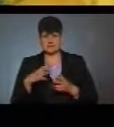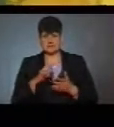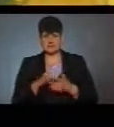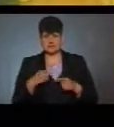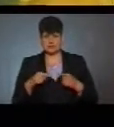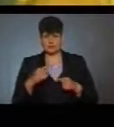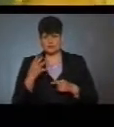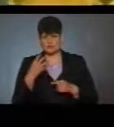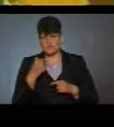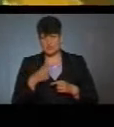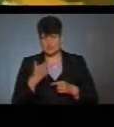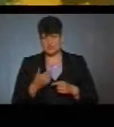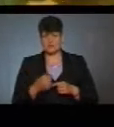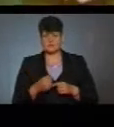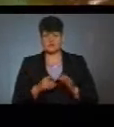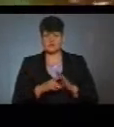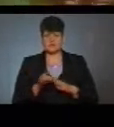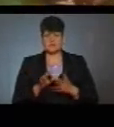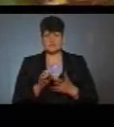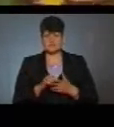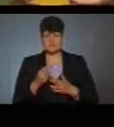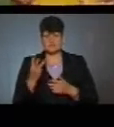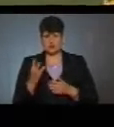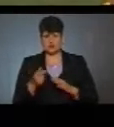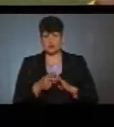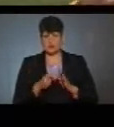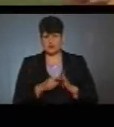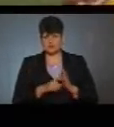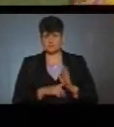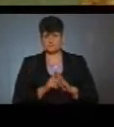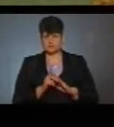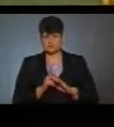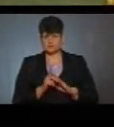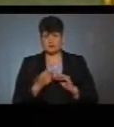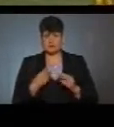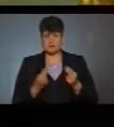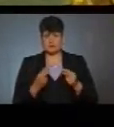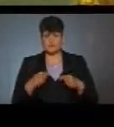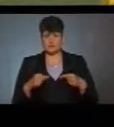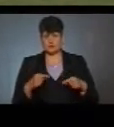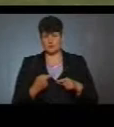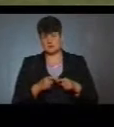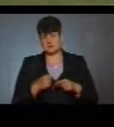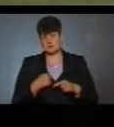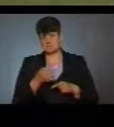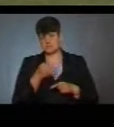вже 4 роки. Почала займатися з 3 класу. Я граю в